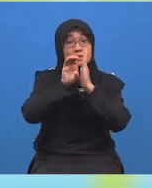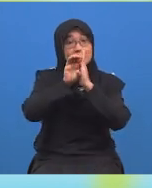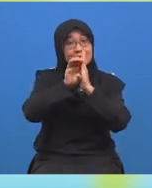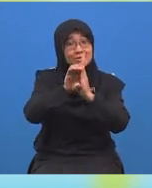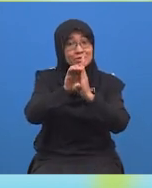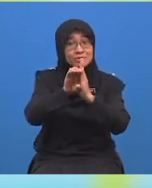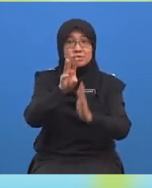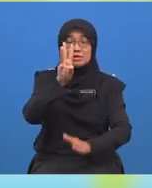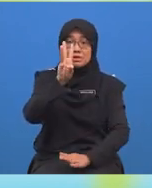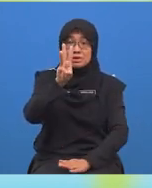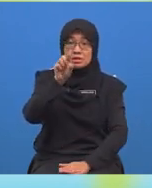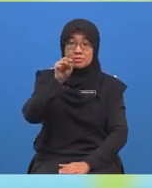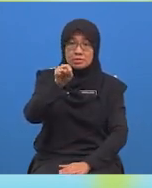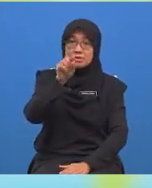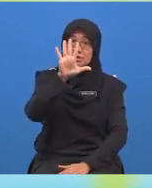Contohnya